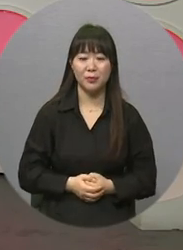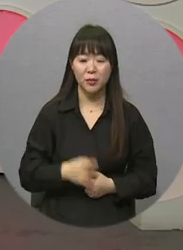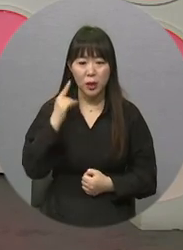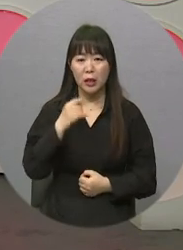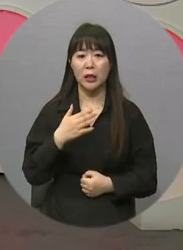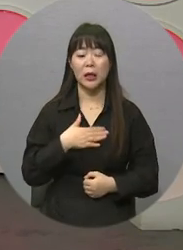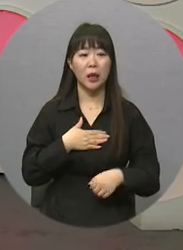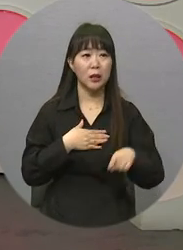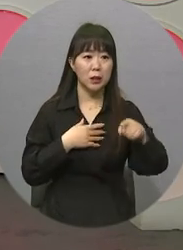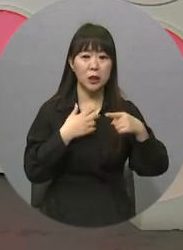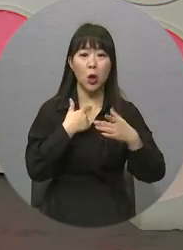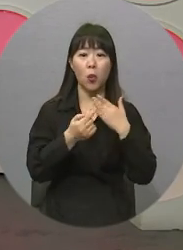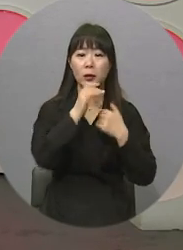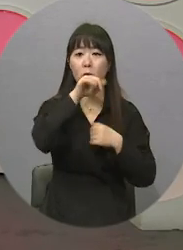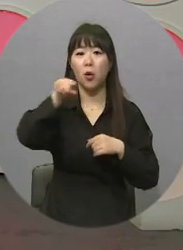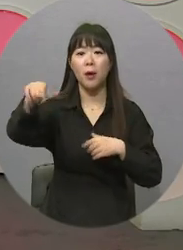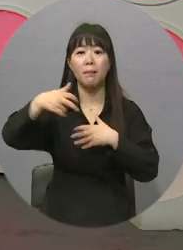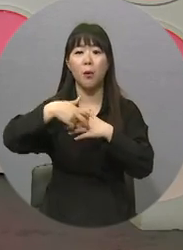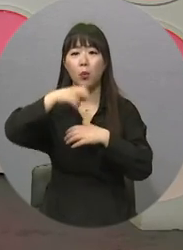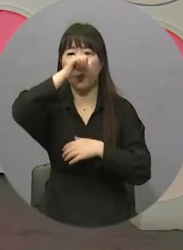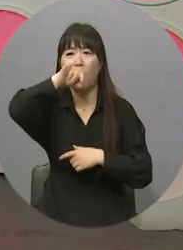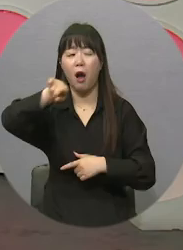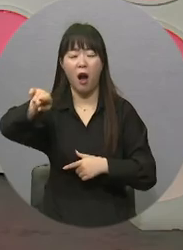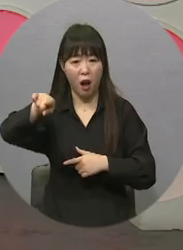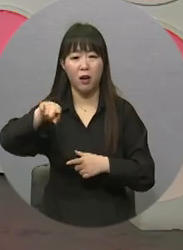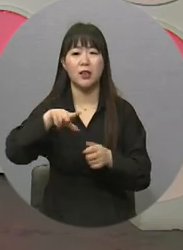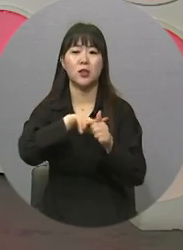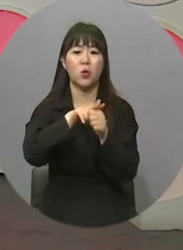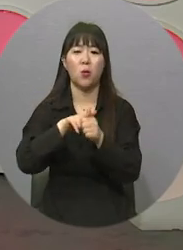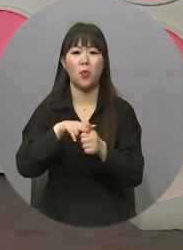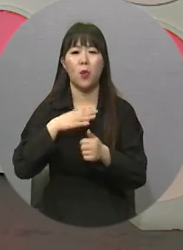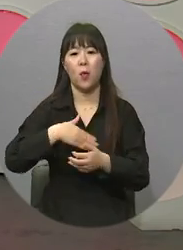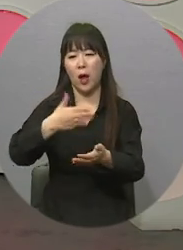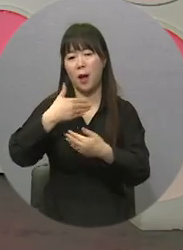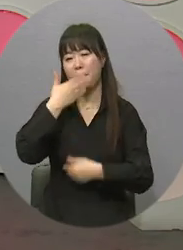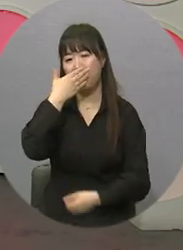야, 나 그런 경험인데 거기 잘하더라. 그렇죠. 이렇게 또 정보를 얻을 수가 있고. 맞아요. 그러니까. 네.